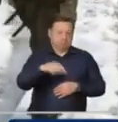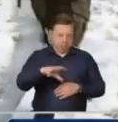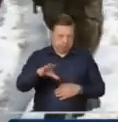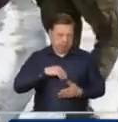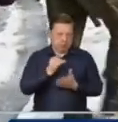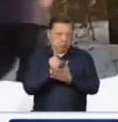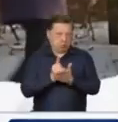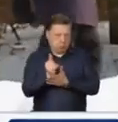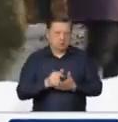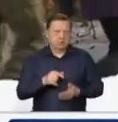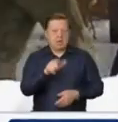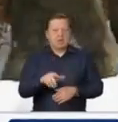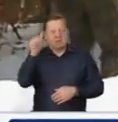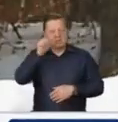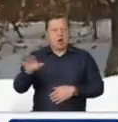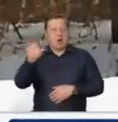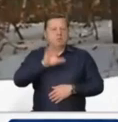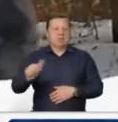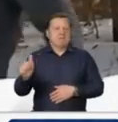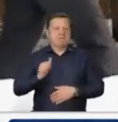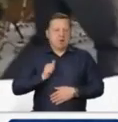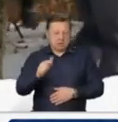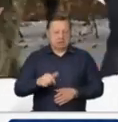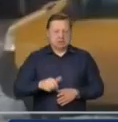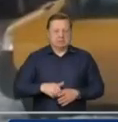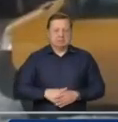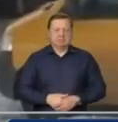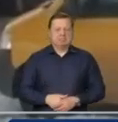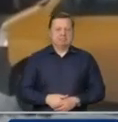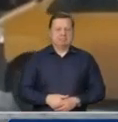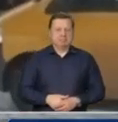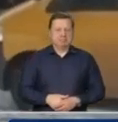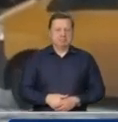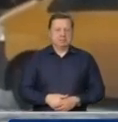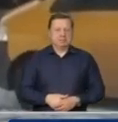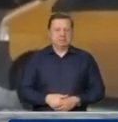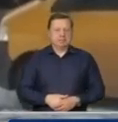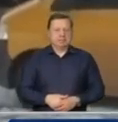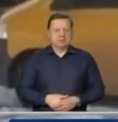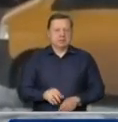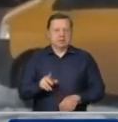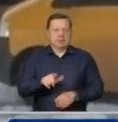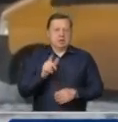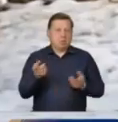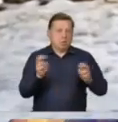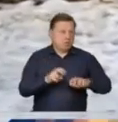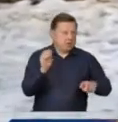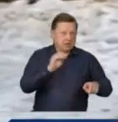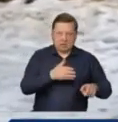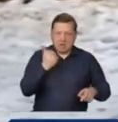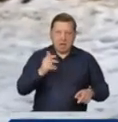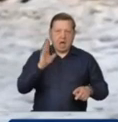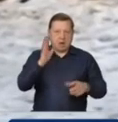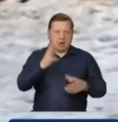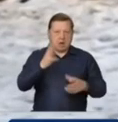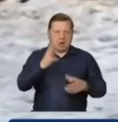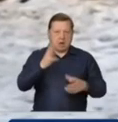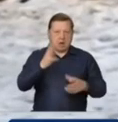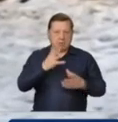wykonywania zadań obserwatora wojskowego wszędzie tam, gdzie prowadzone są misje. Jeszcze nie powstało, a już może go nie być. W Obłęży w